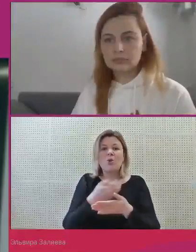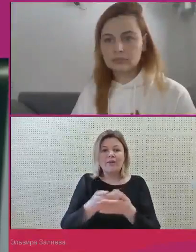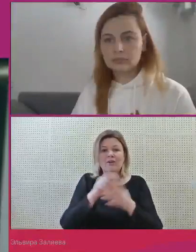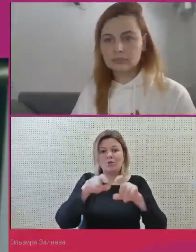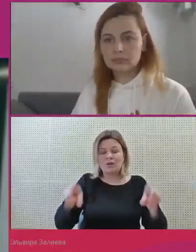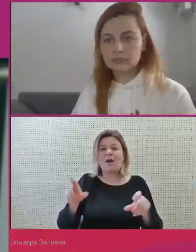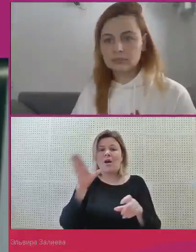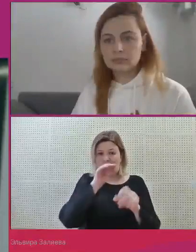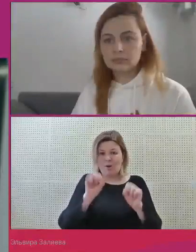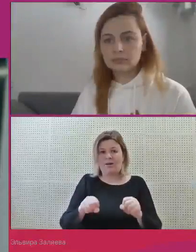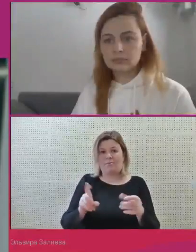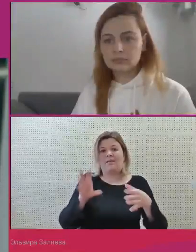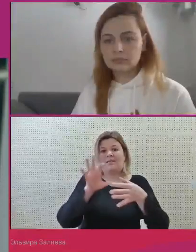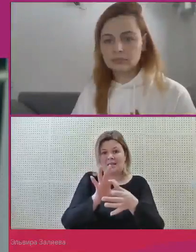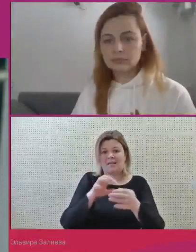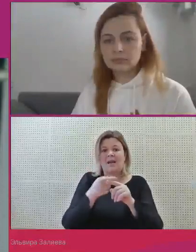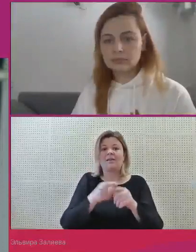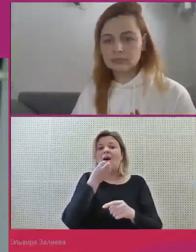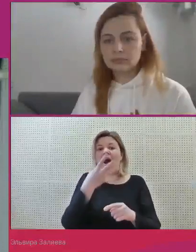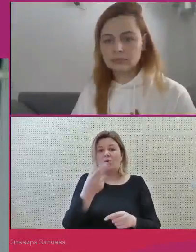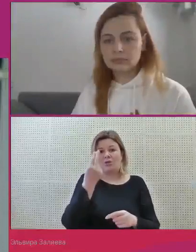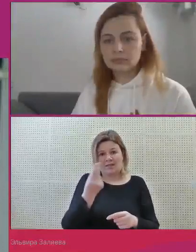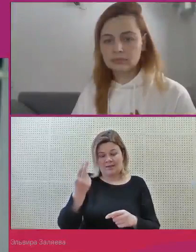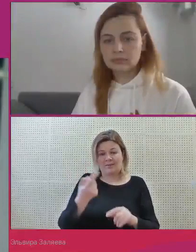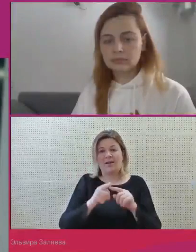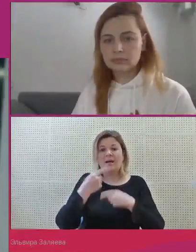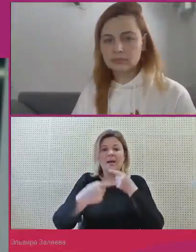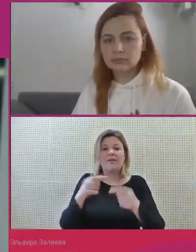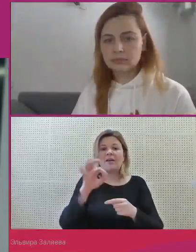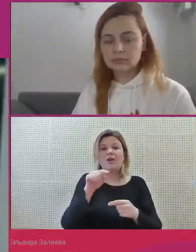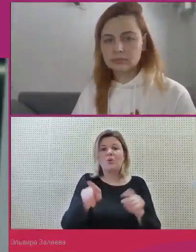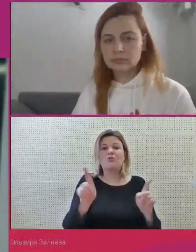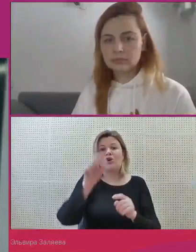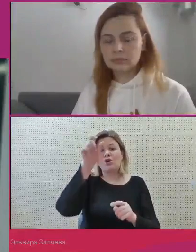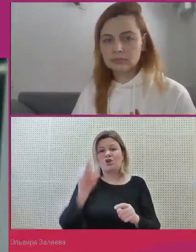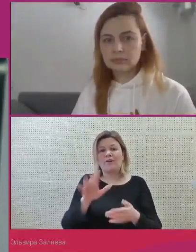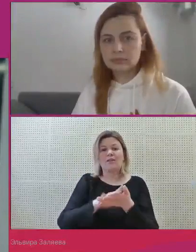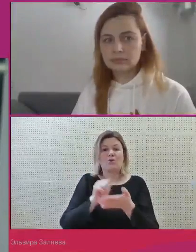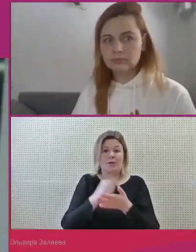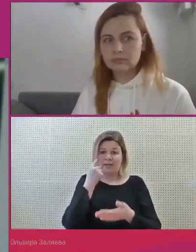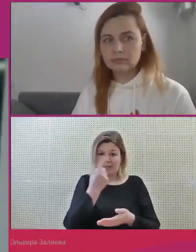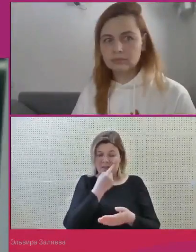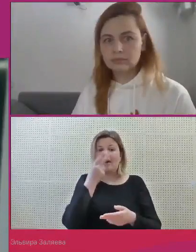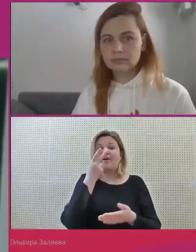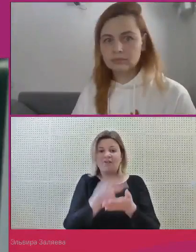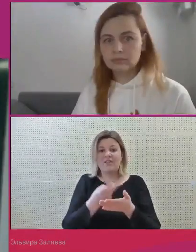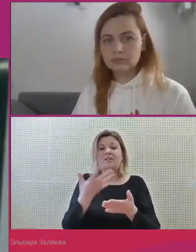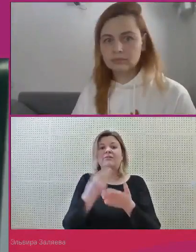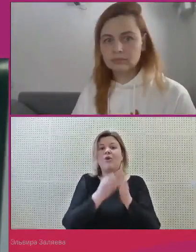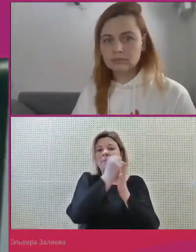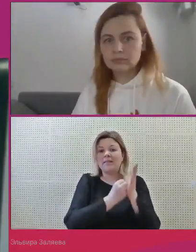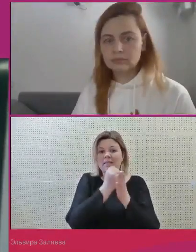что человек с нарушением зрения видит потенциал свой не только в том, чтобы сидеть дома